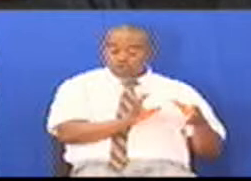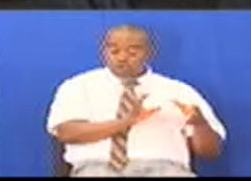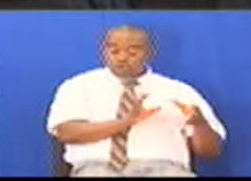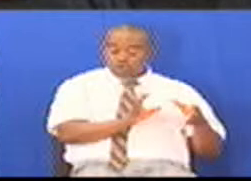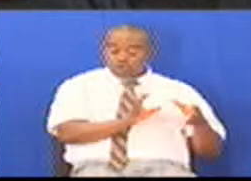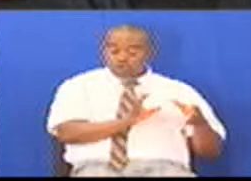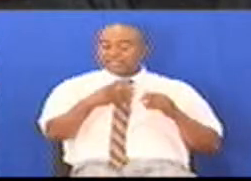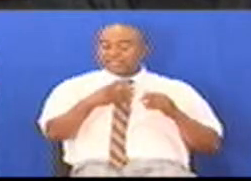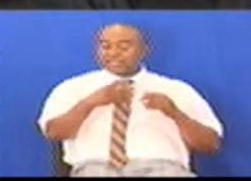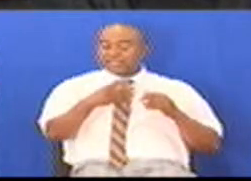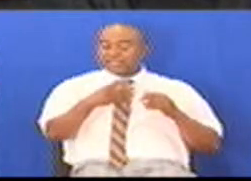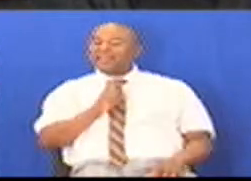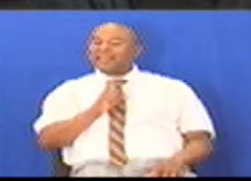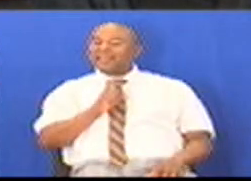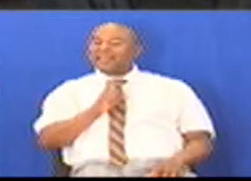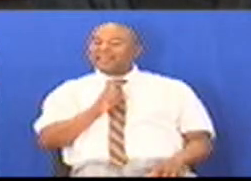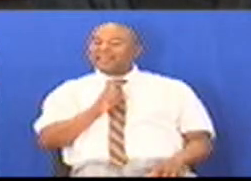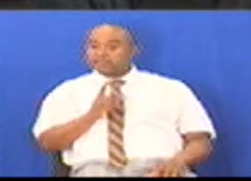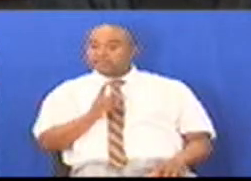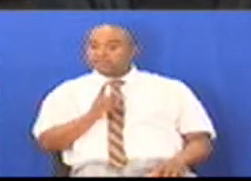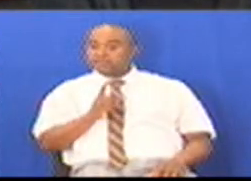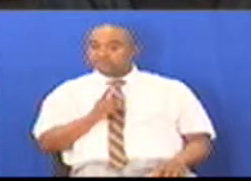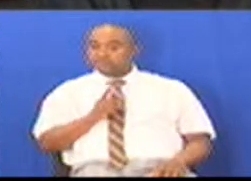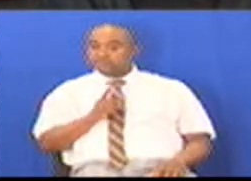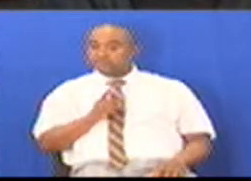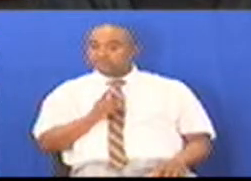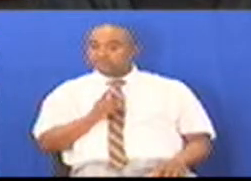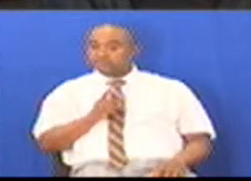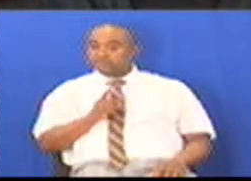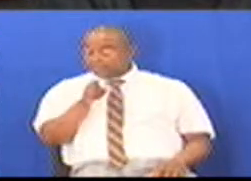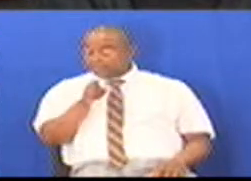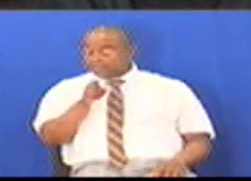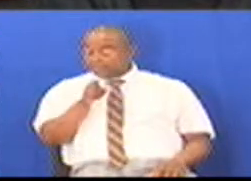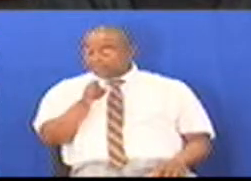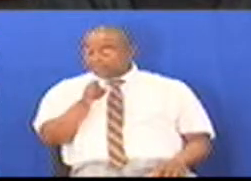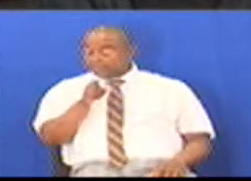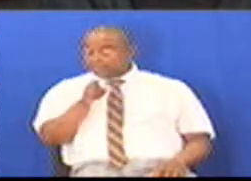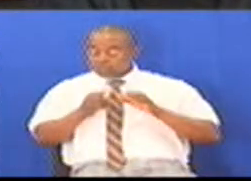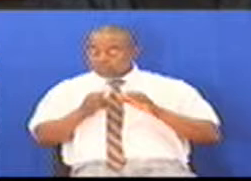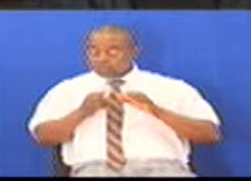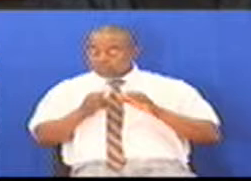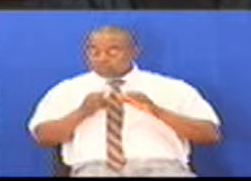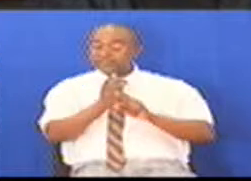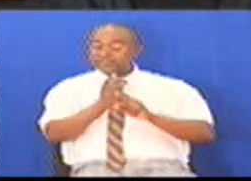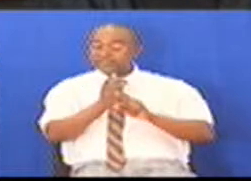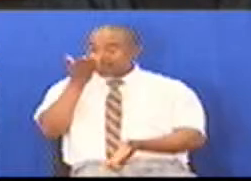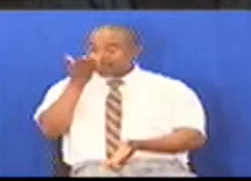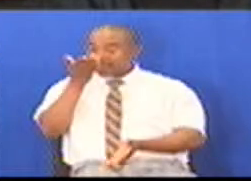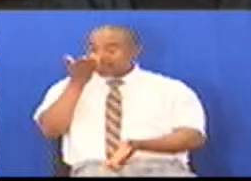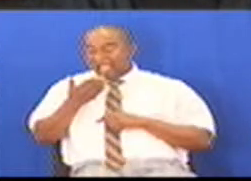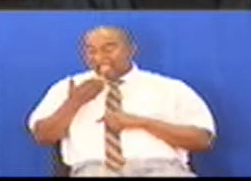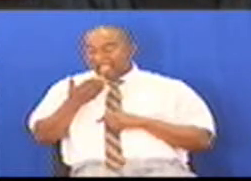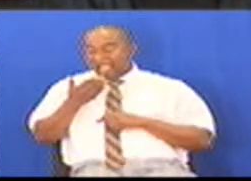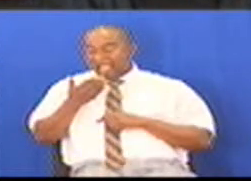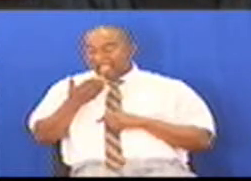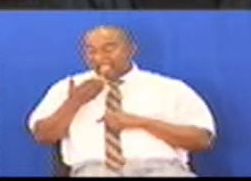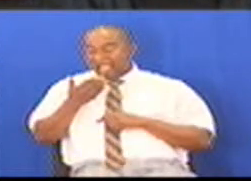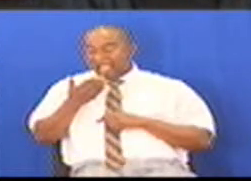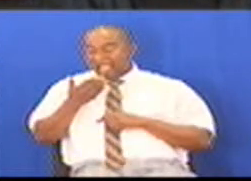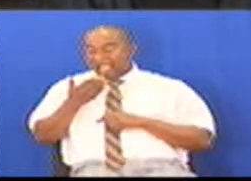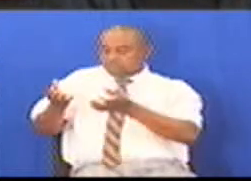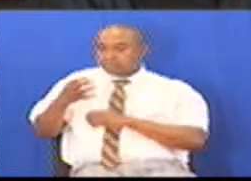TAMISEMI kuwa wizara zinazoratibu ufuatiliaji na tathmini ya kuachia zoezi hilo kufanywa na